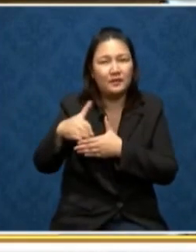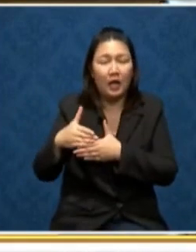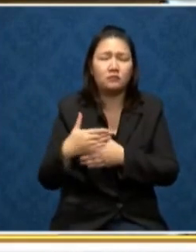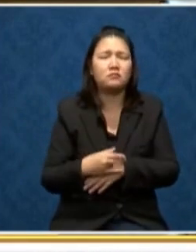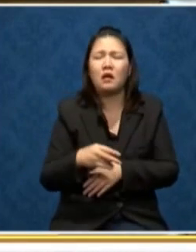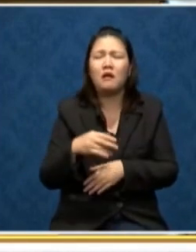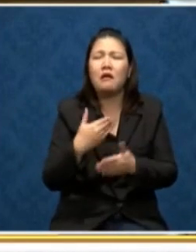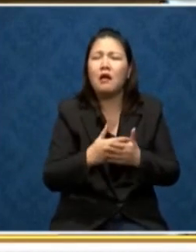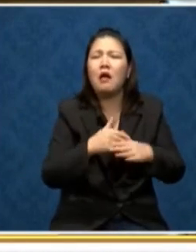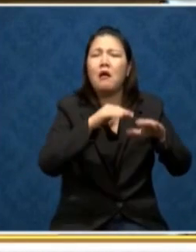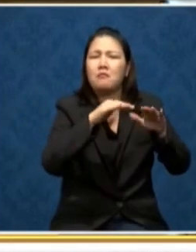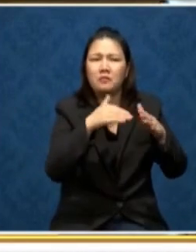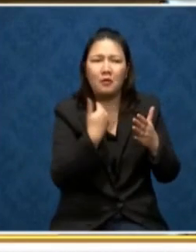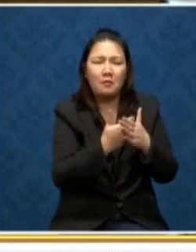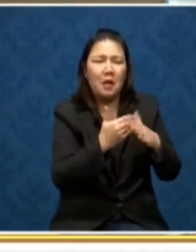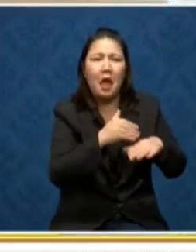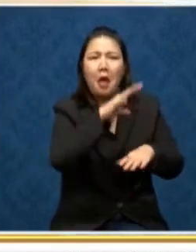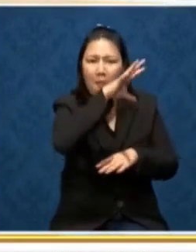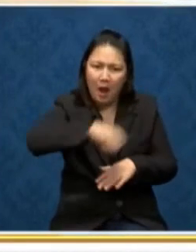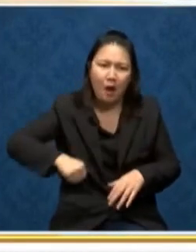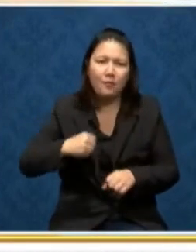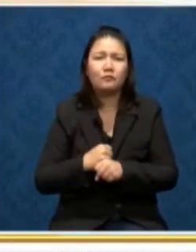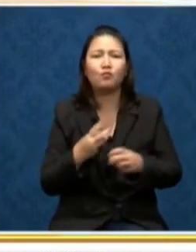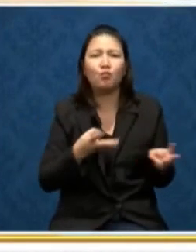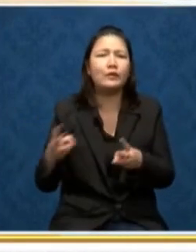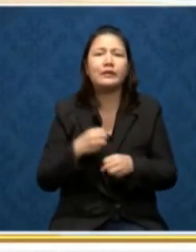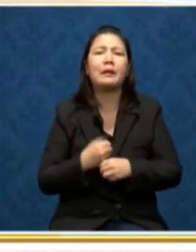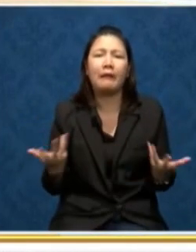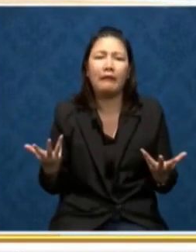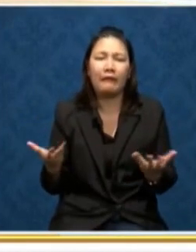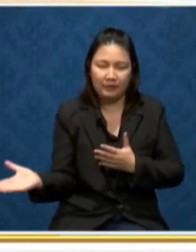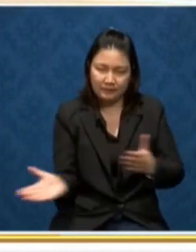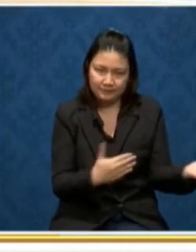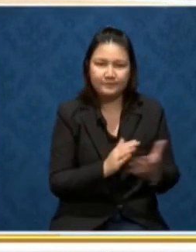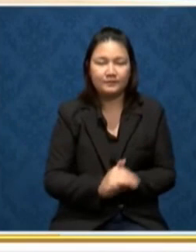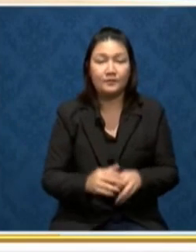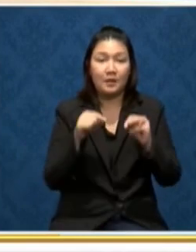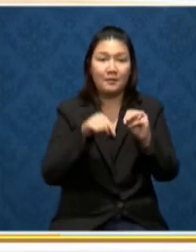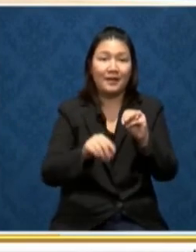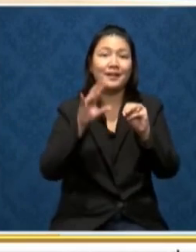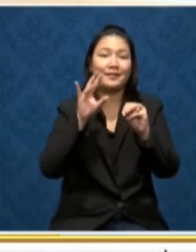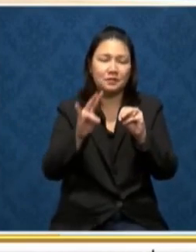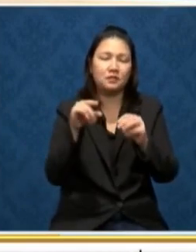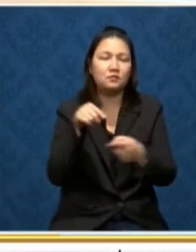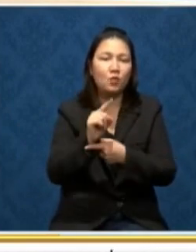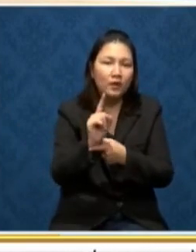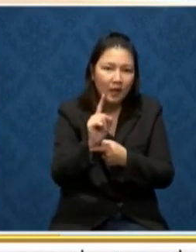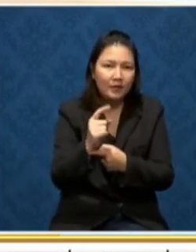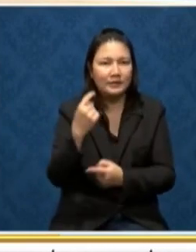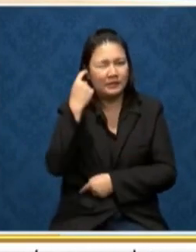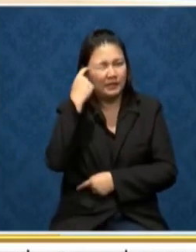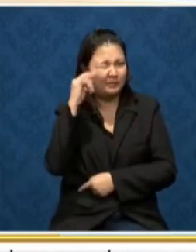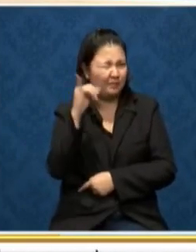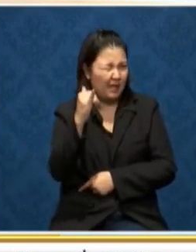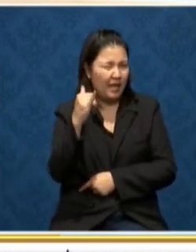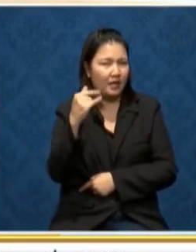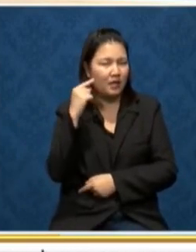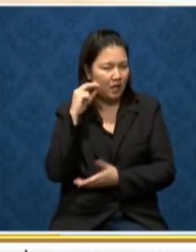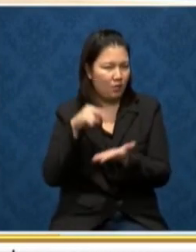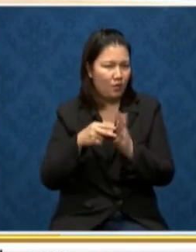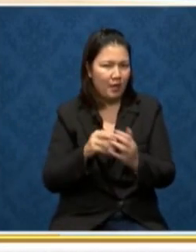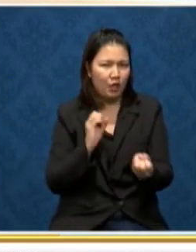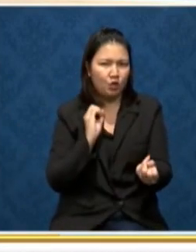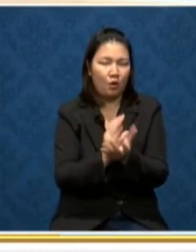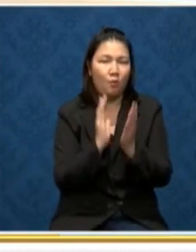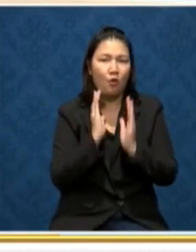ครับ ผมขอตั้งข้อสังเกต วามาตราเจ็ตามพระกรณนี้อาจถูกนำไปใช้เพื่อกันแล้งผู้อื่นได้หรอไม่